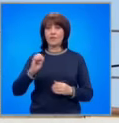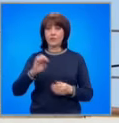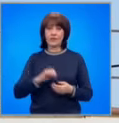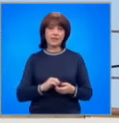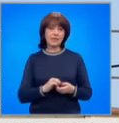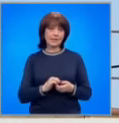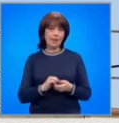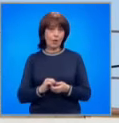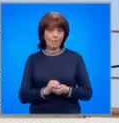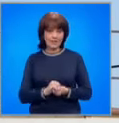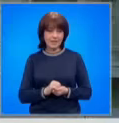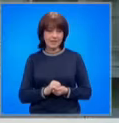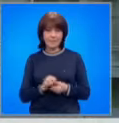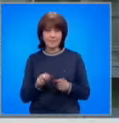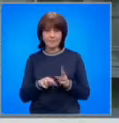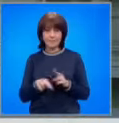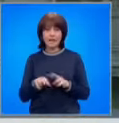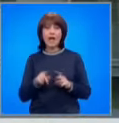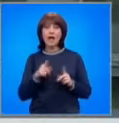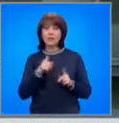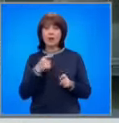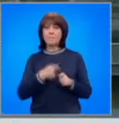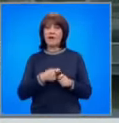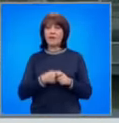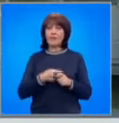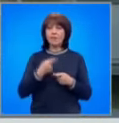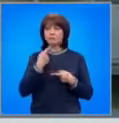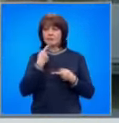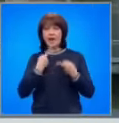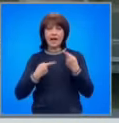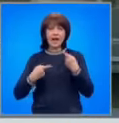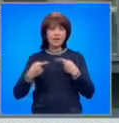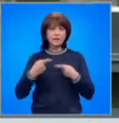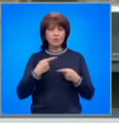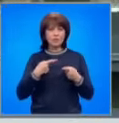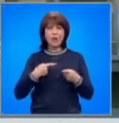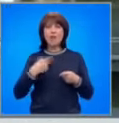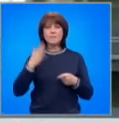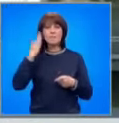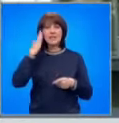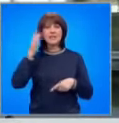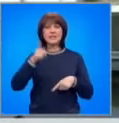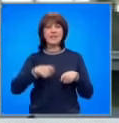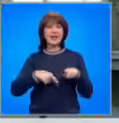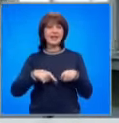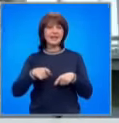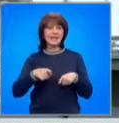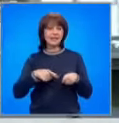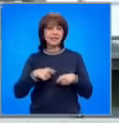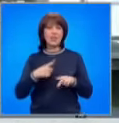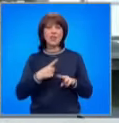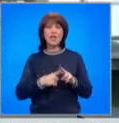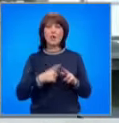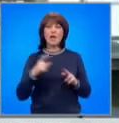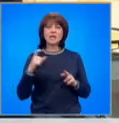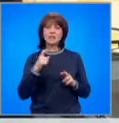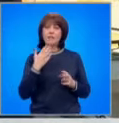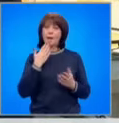декларативна. Пенчо Милков обясни, че е водил разговори още с тогавашния министър на транспорта Николай Събев и е предложил